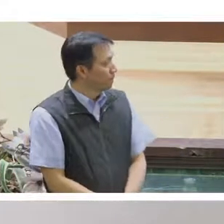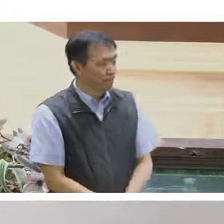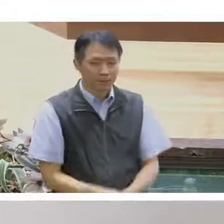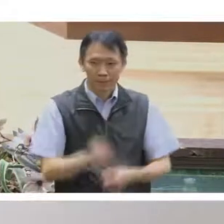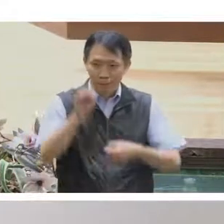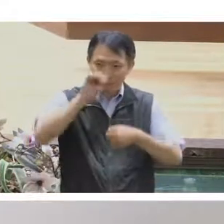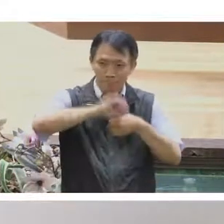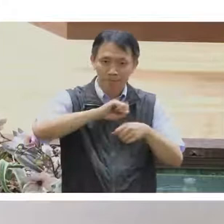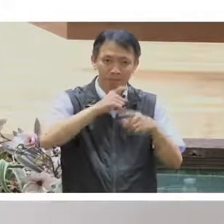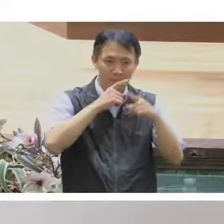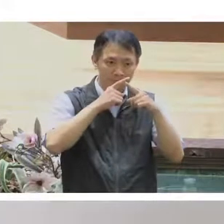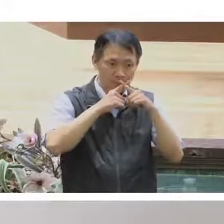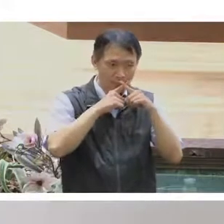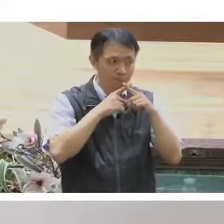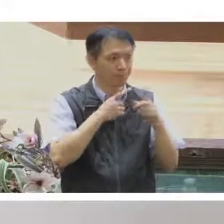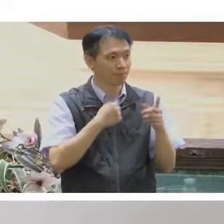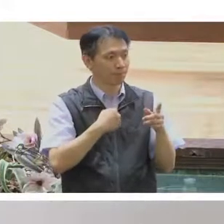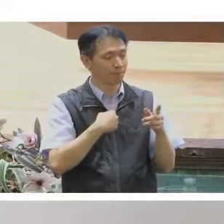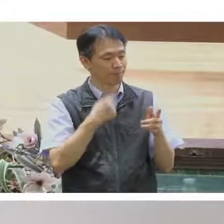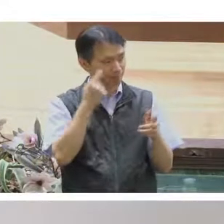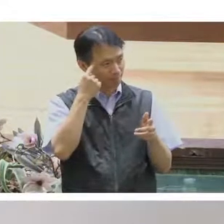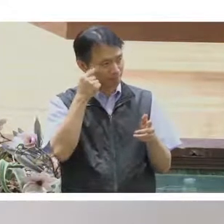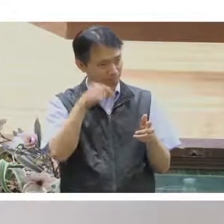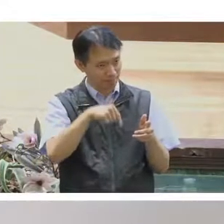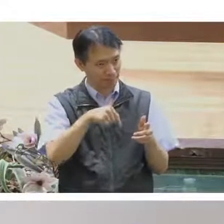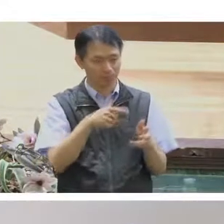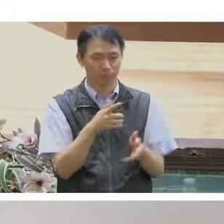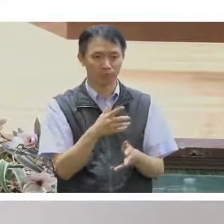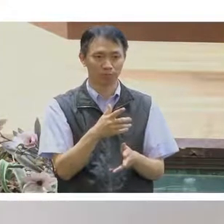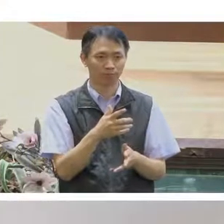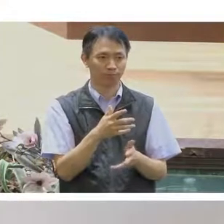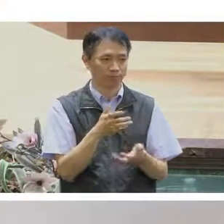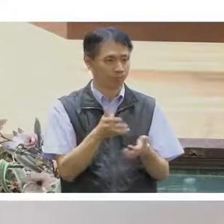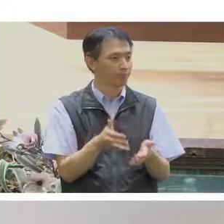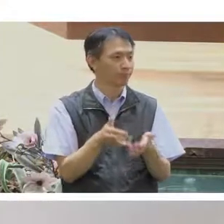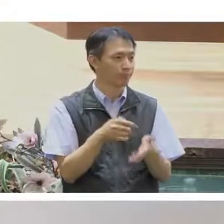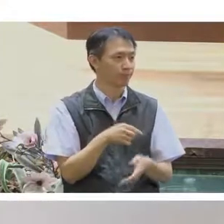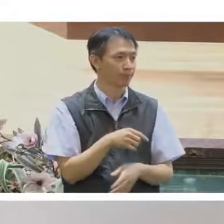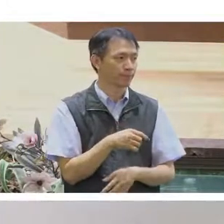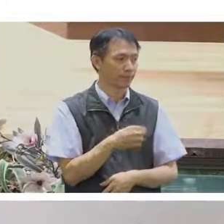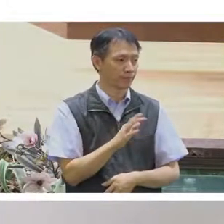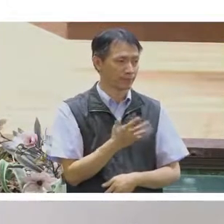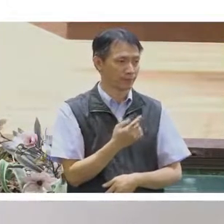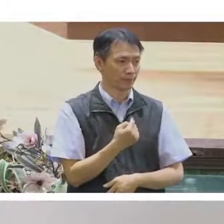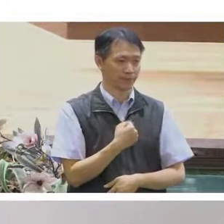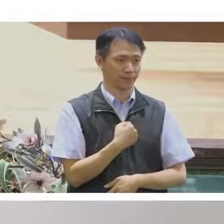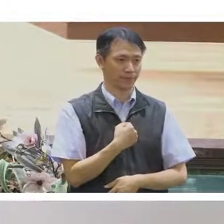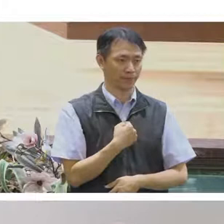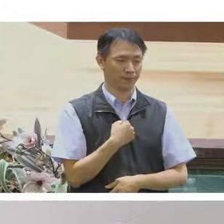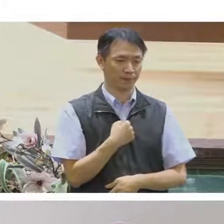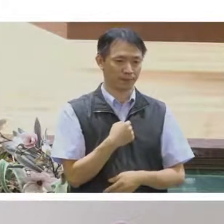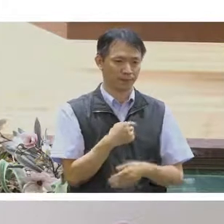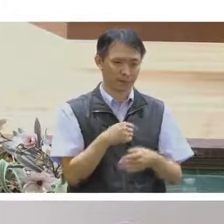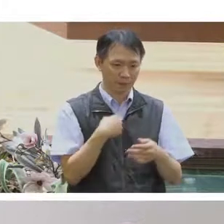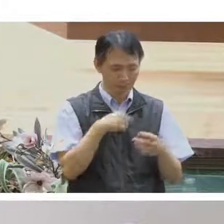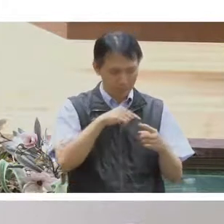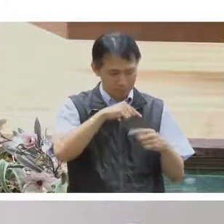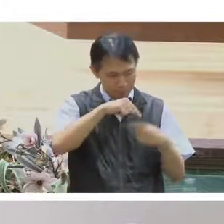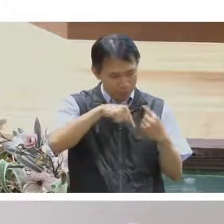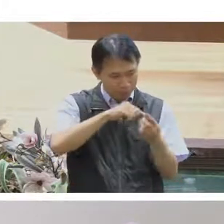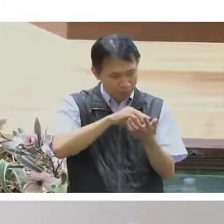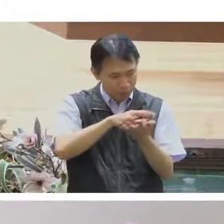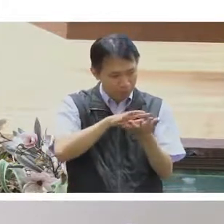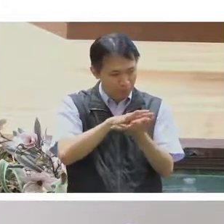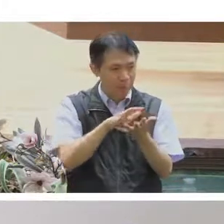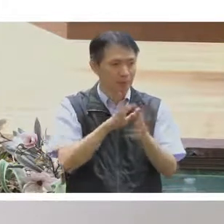加密攻防听起来是我的这个环节的内容，但是因为我们的这个编码还没有正式的发布